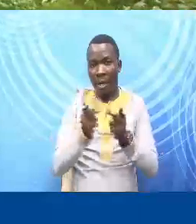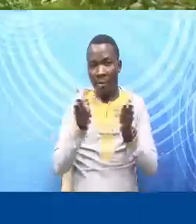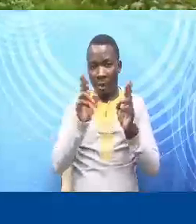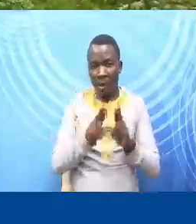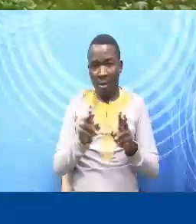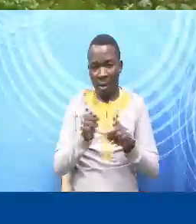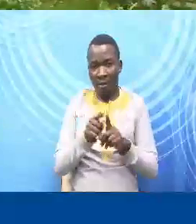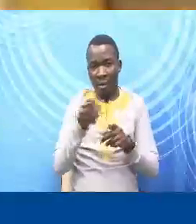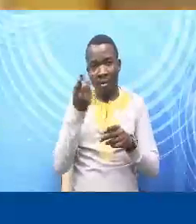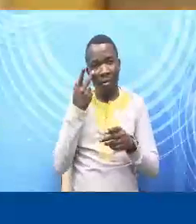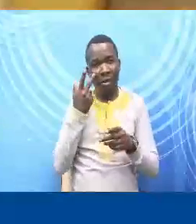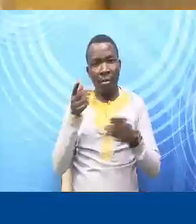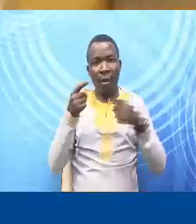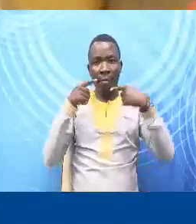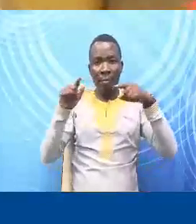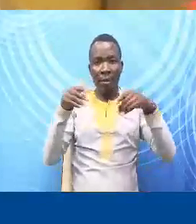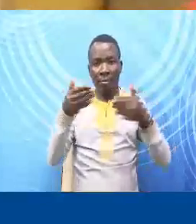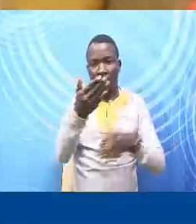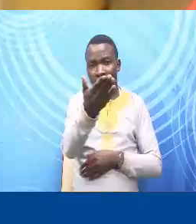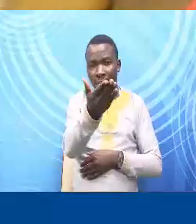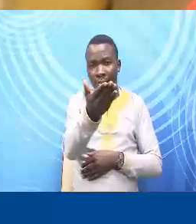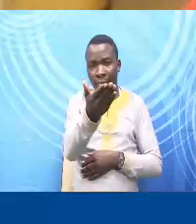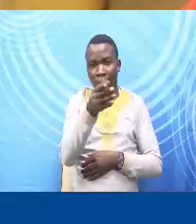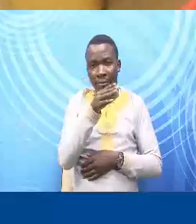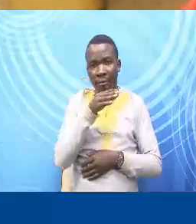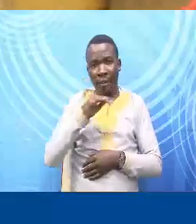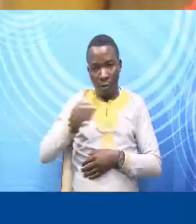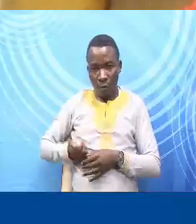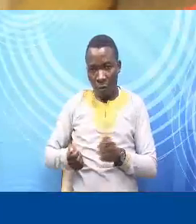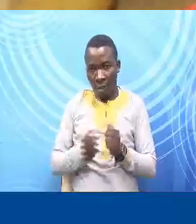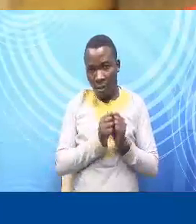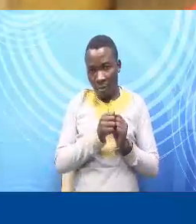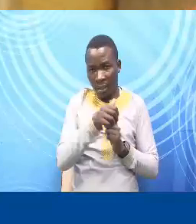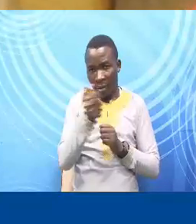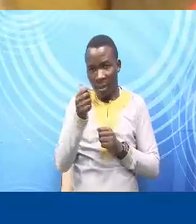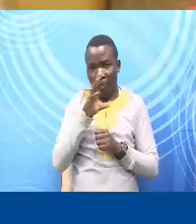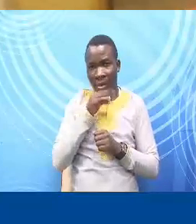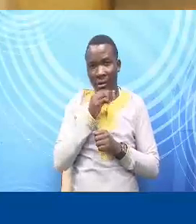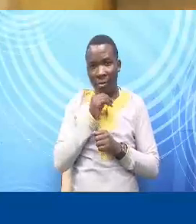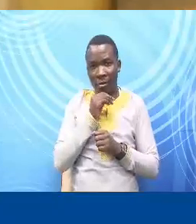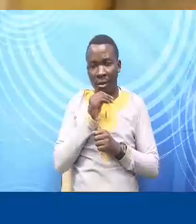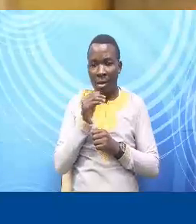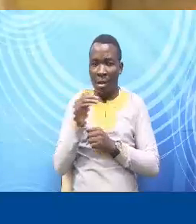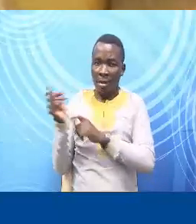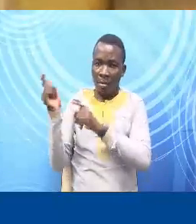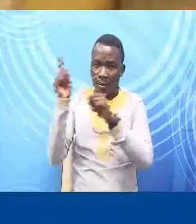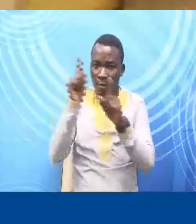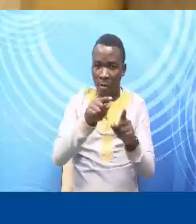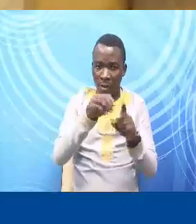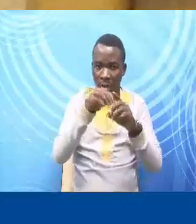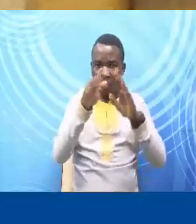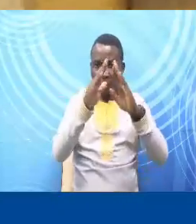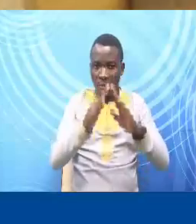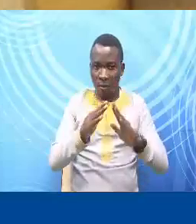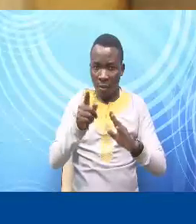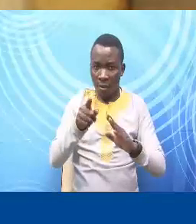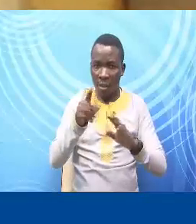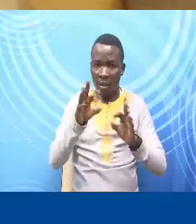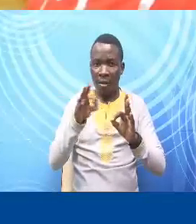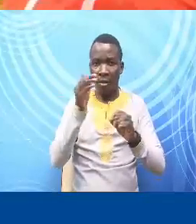dore uko babidutangarije: uyu mugore baba ari kumwe n'abandi bagabo bamuzana mu iyi nzu, ibyo